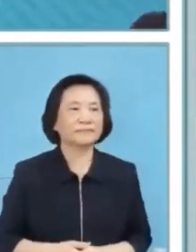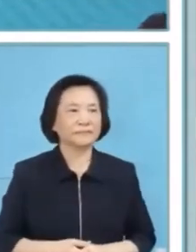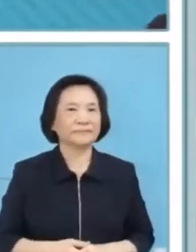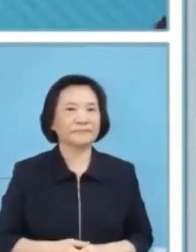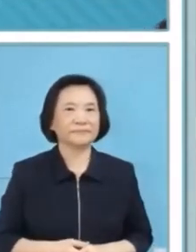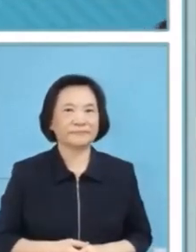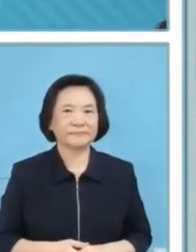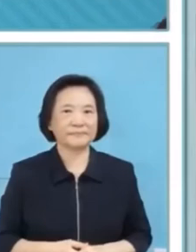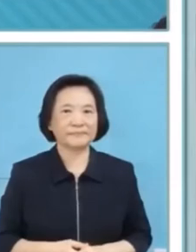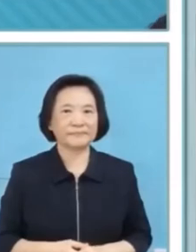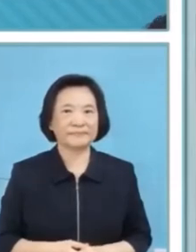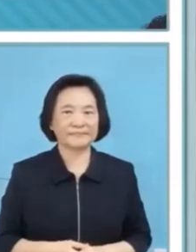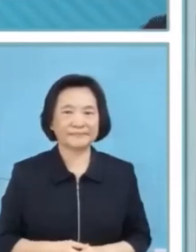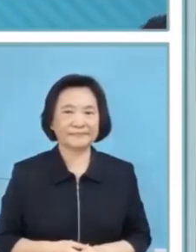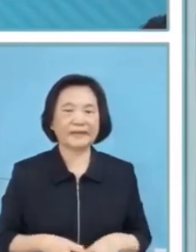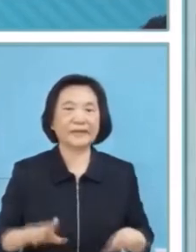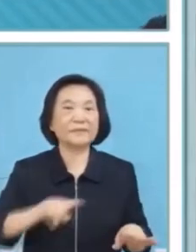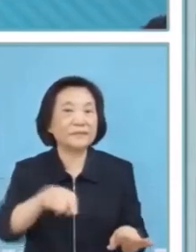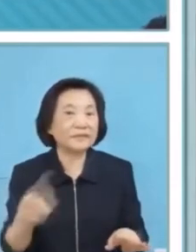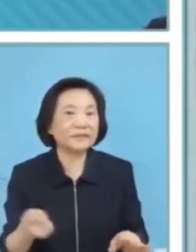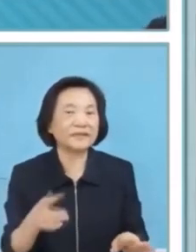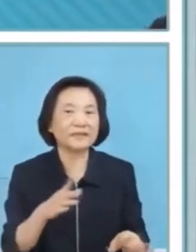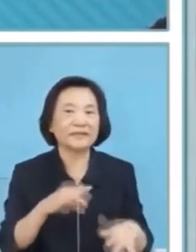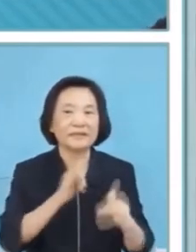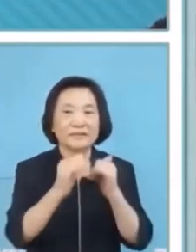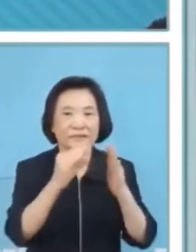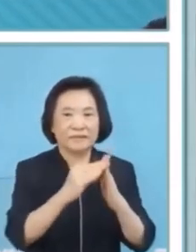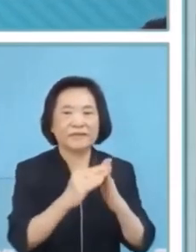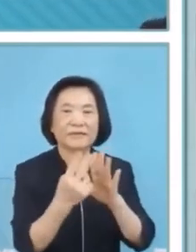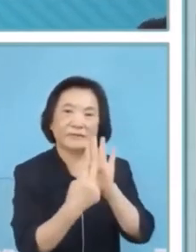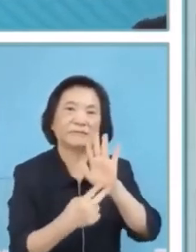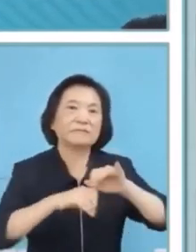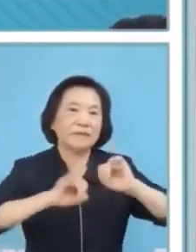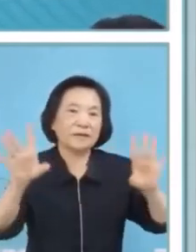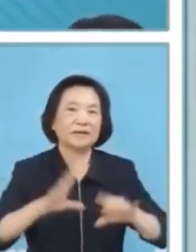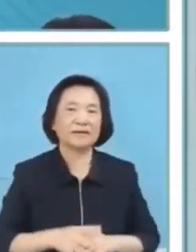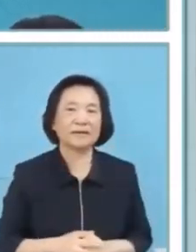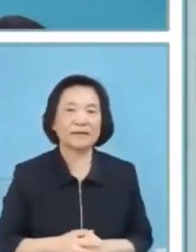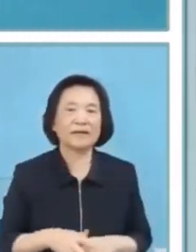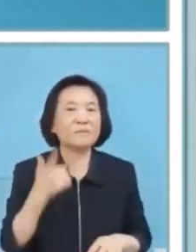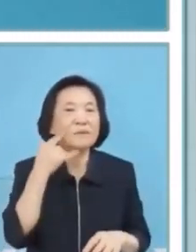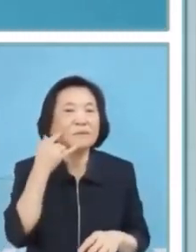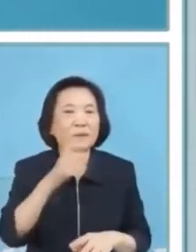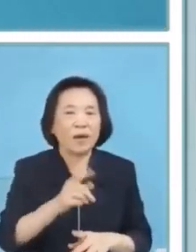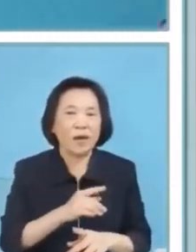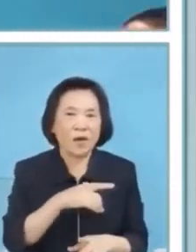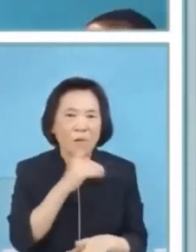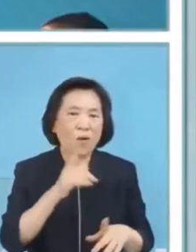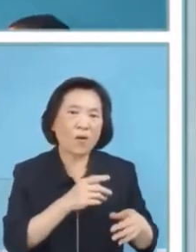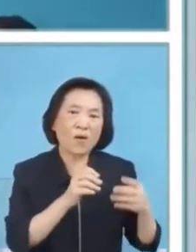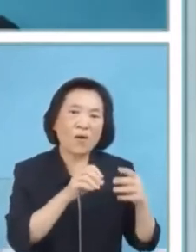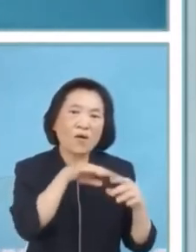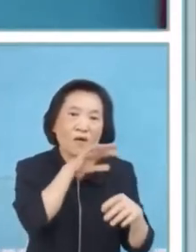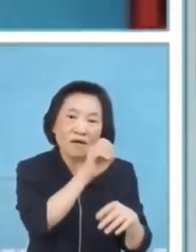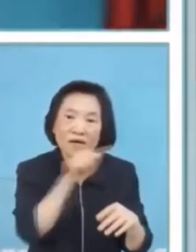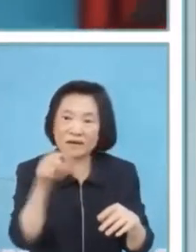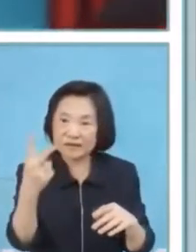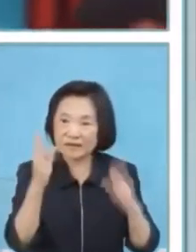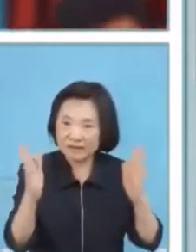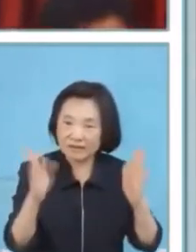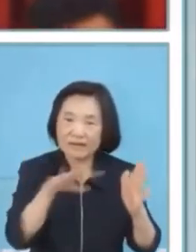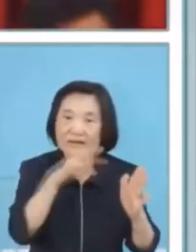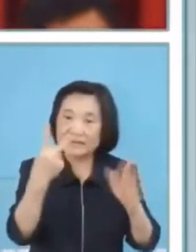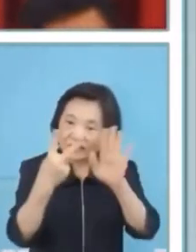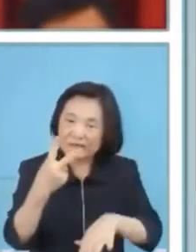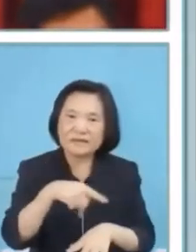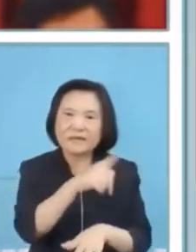请。 好，我们接下来先请社会局来跟大家报告一下家长最关心的0到2岁托婴机构适度解